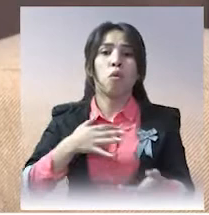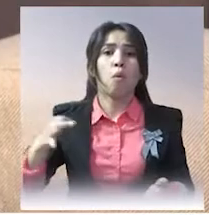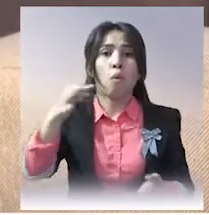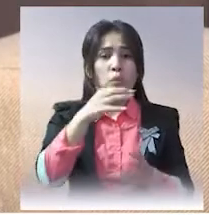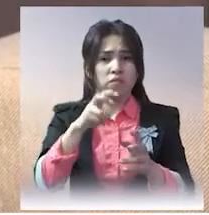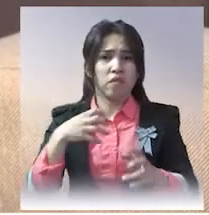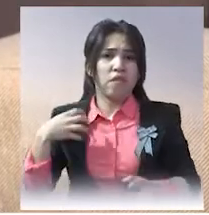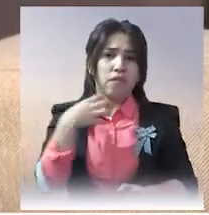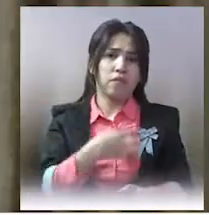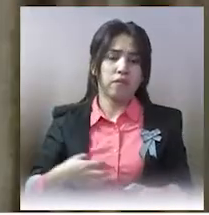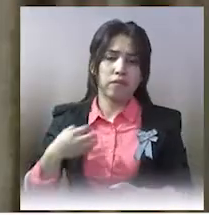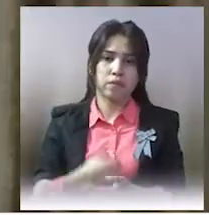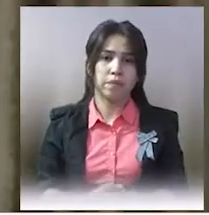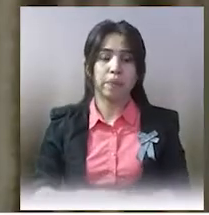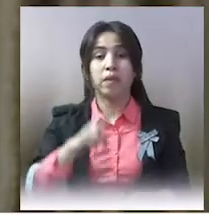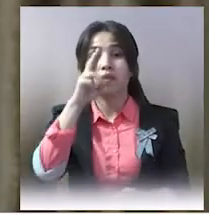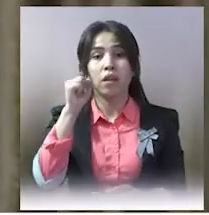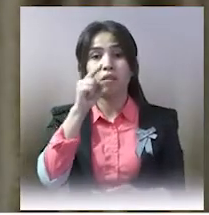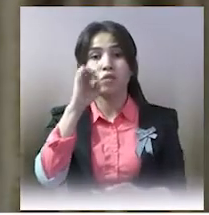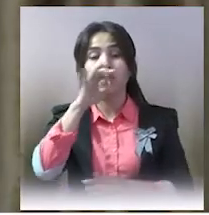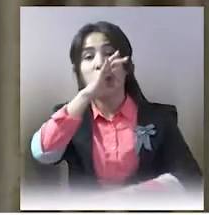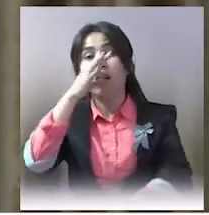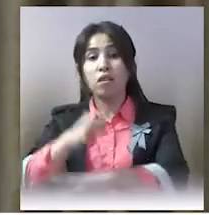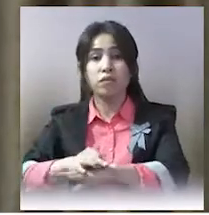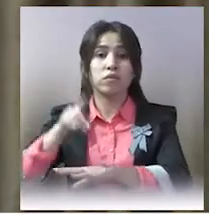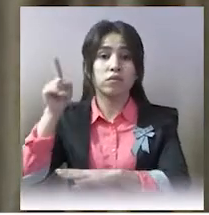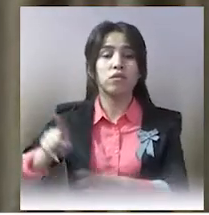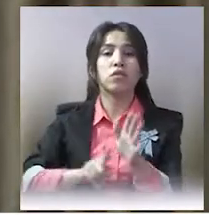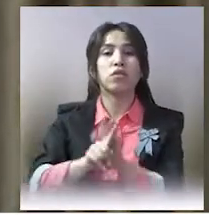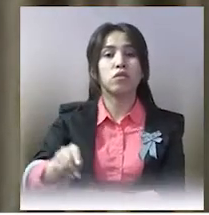ойнап жүріп-ақ ойлауына да, үйренуіне де мүмкіндік беруге болады.